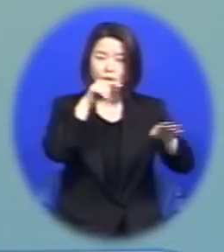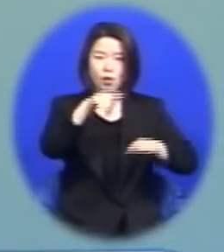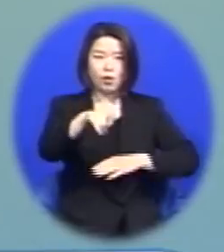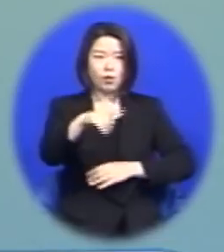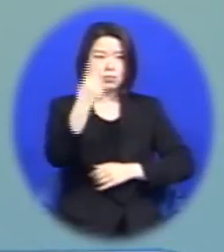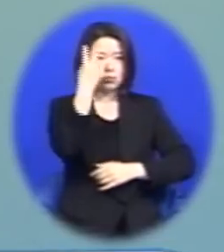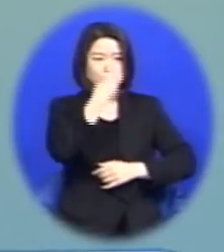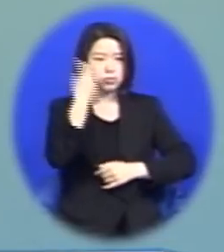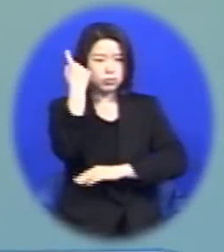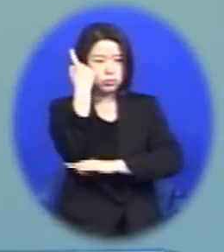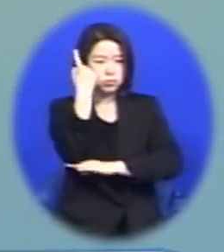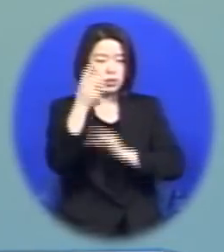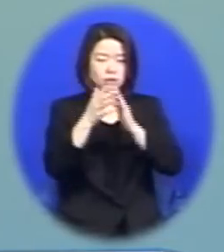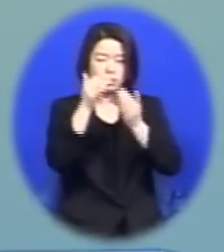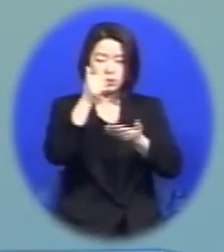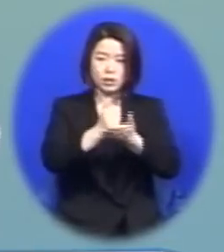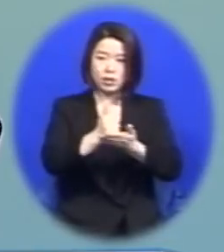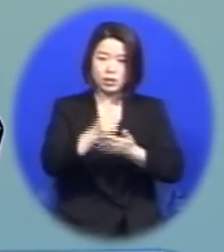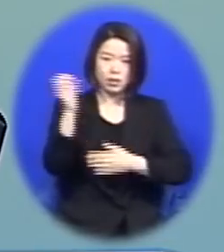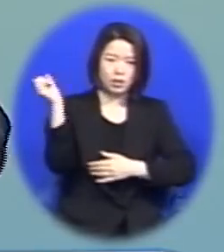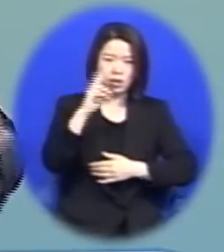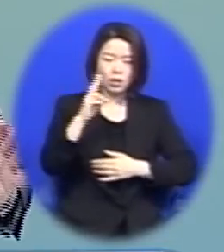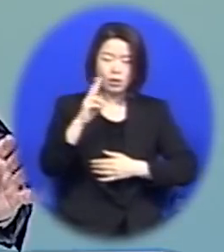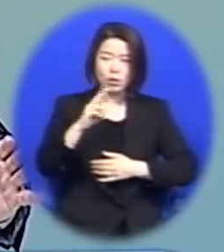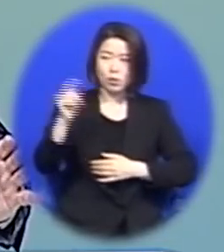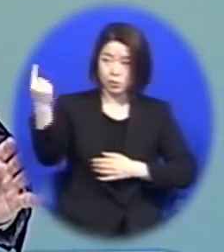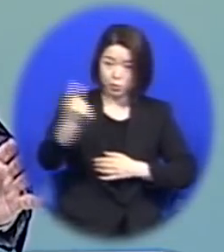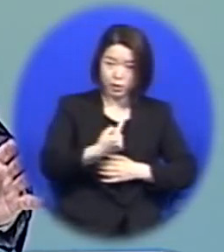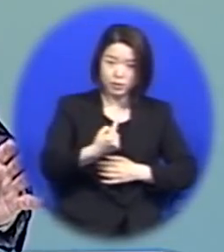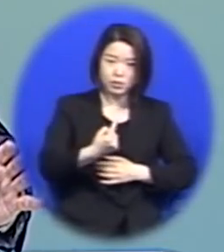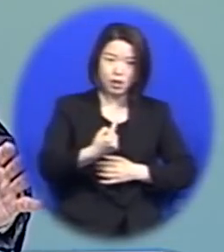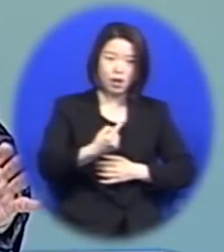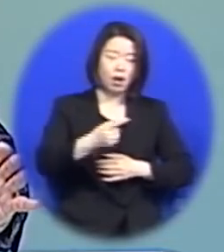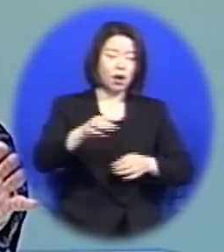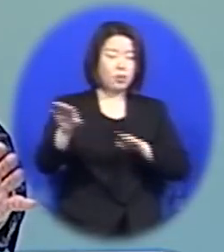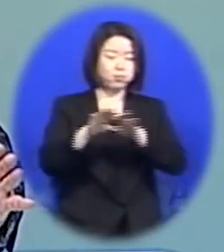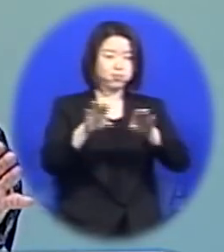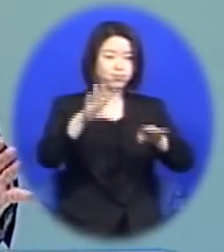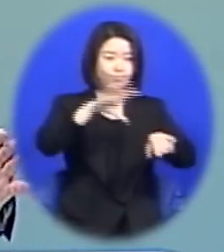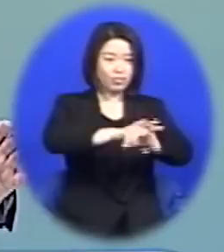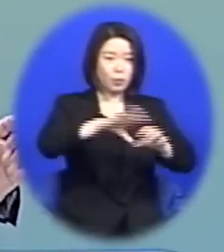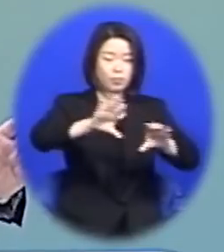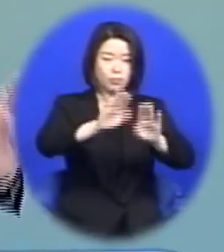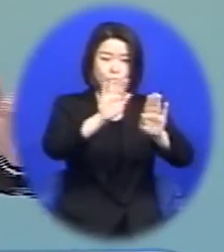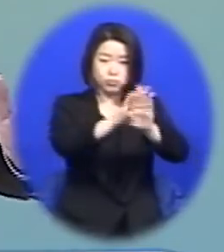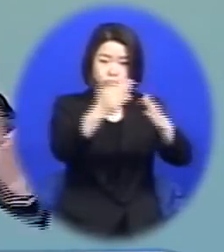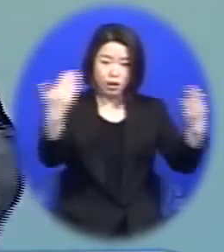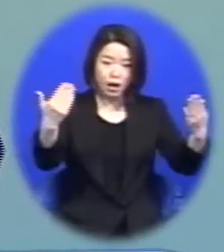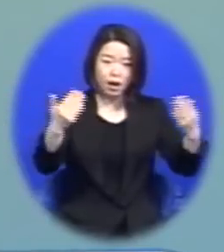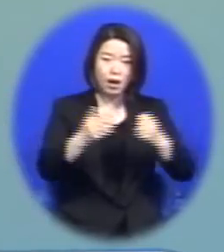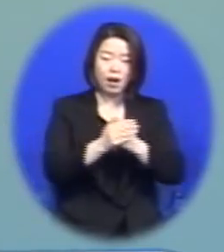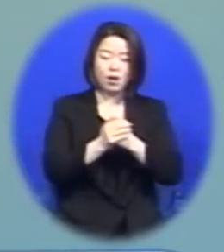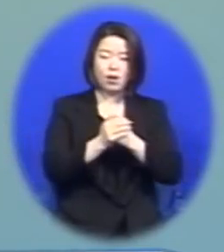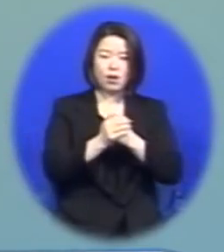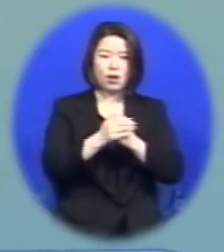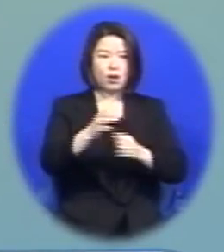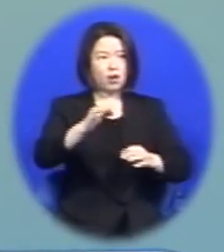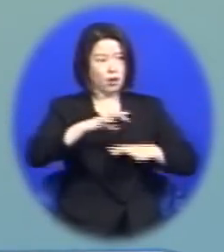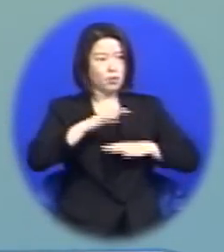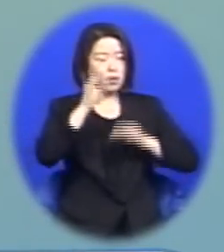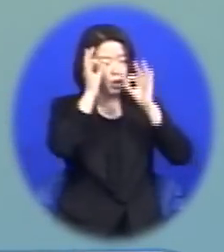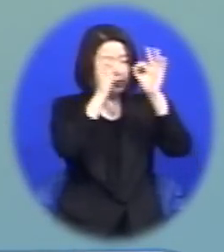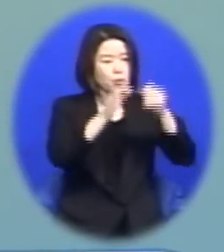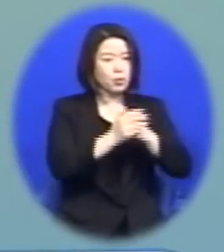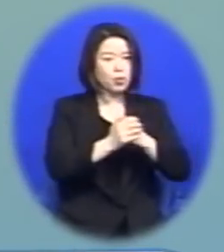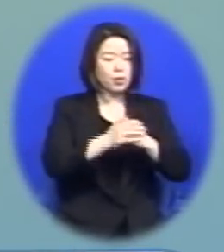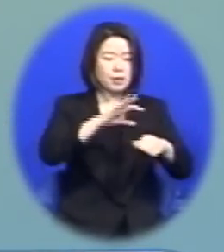놀라서 달려 와서 보니까 지진 일을 하고 옥문이 다 열려 있는 겁니다 죄수들이 당연히 도망갔을 거라고 생각하고